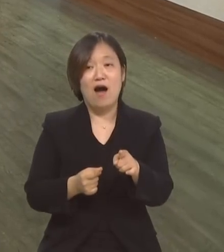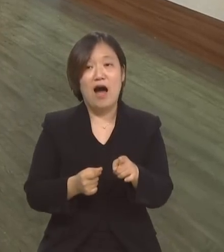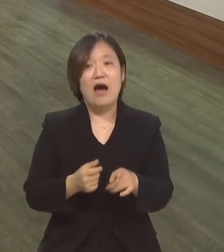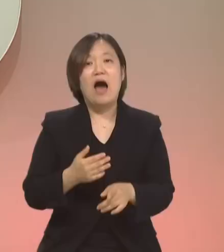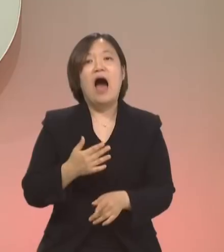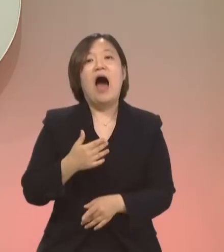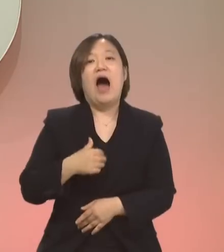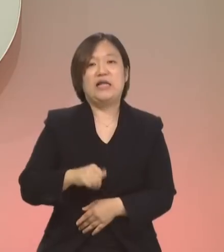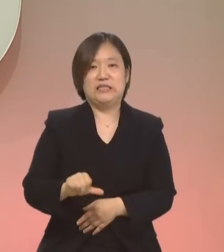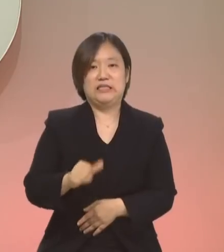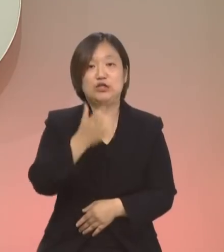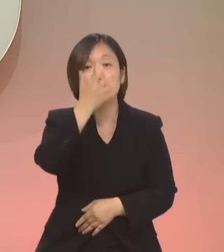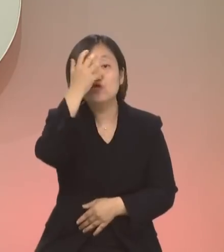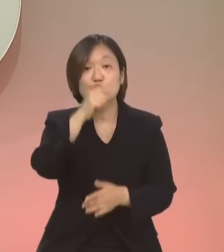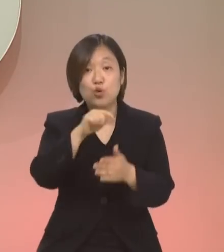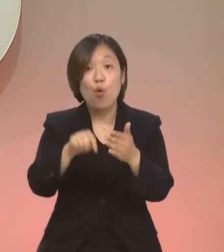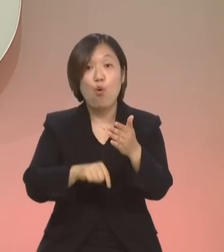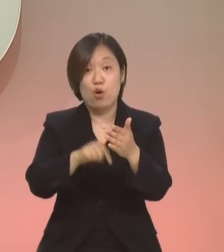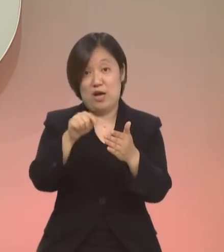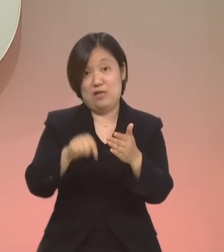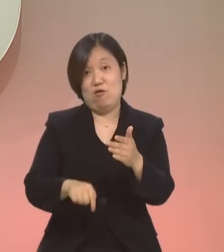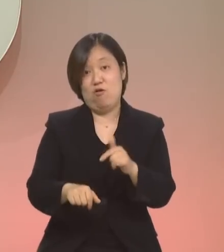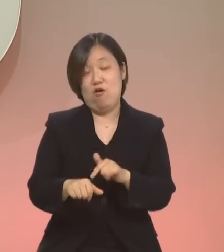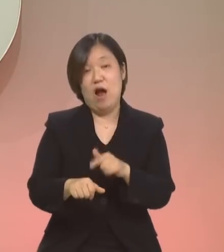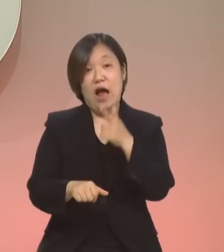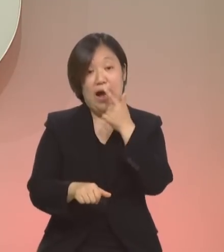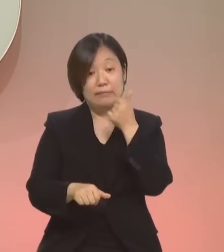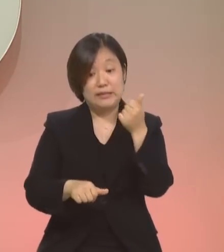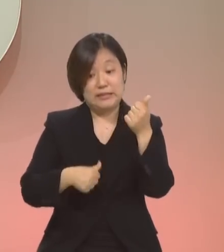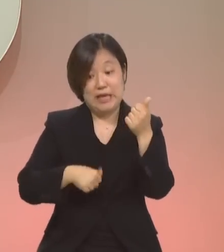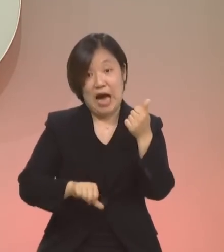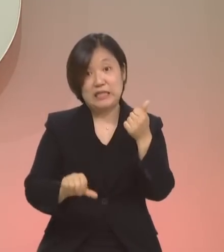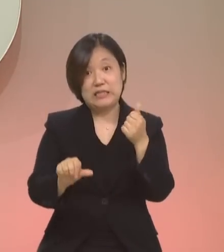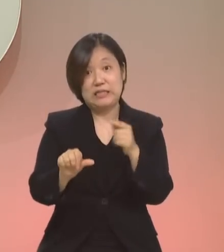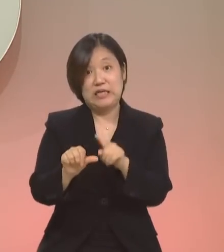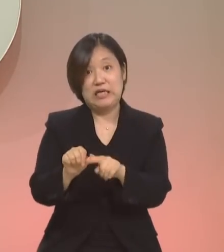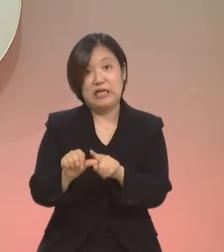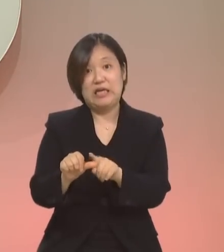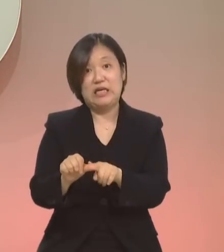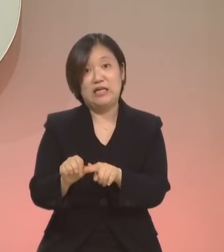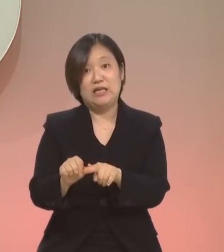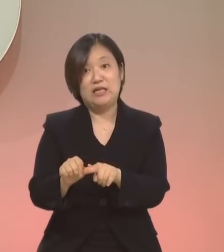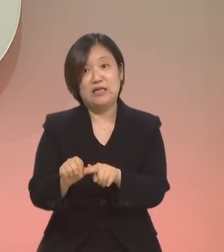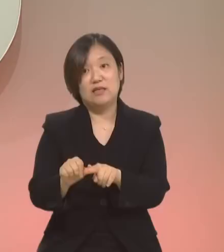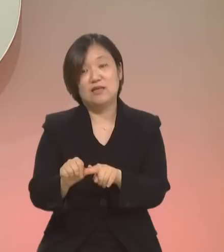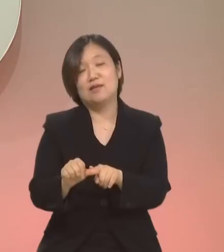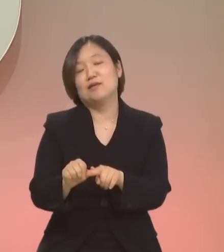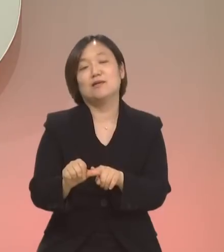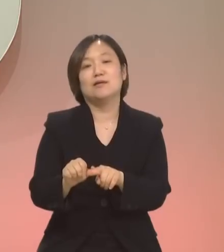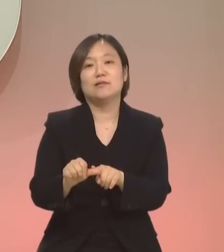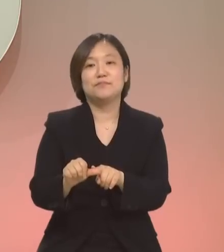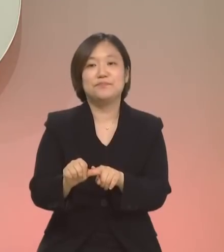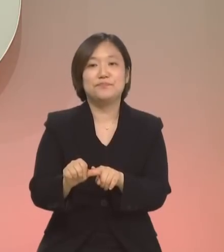아들이 그러니까 그 출가한 이제 제 후배 스님 아들이